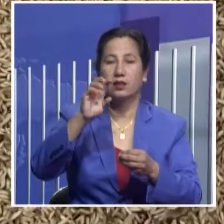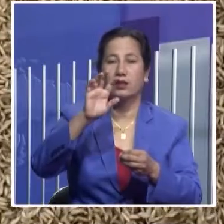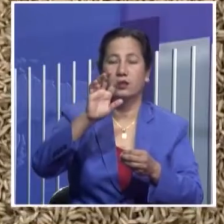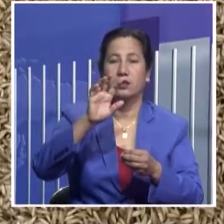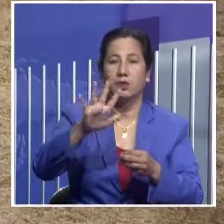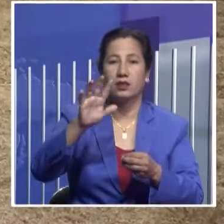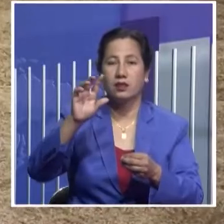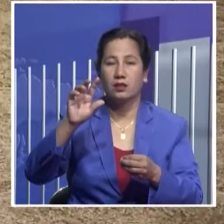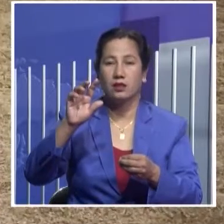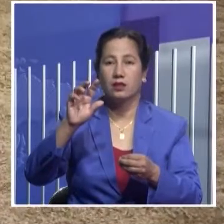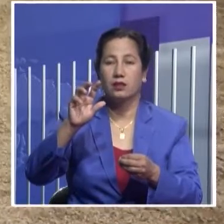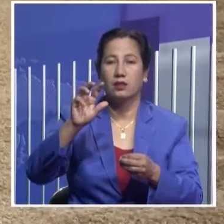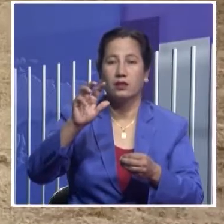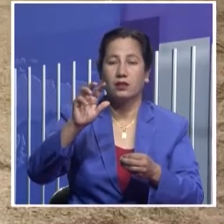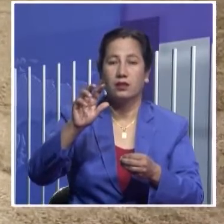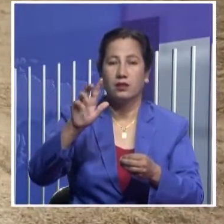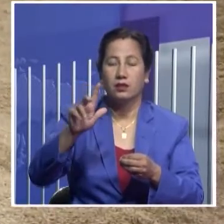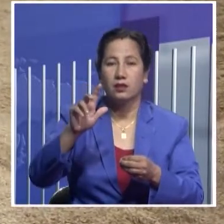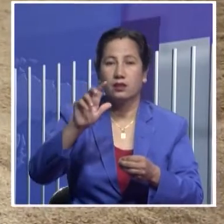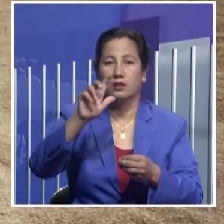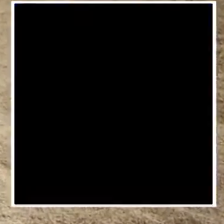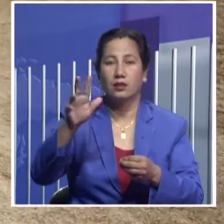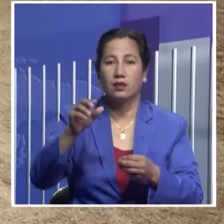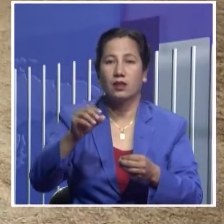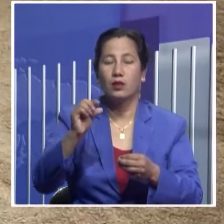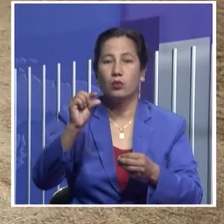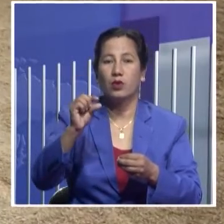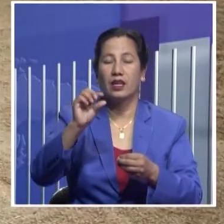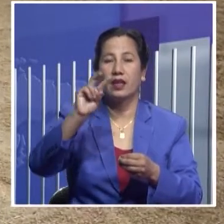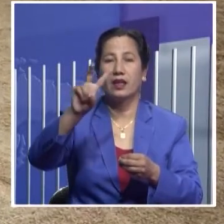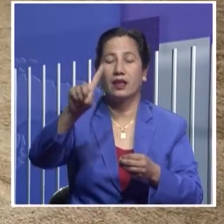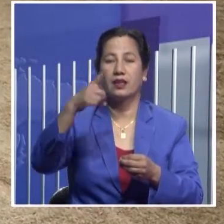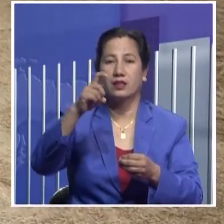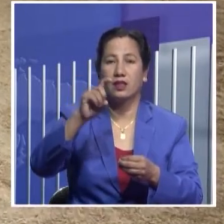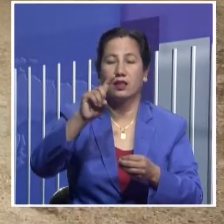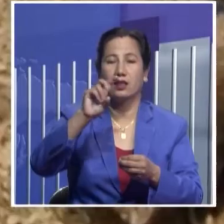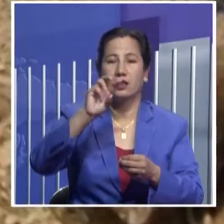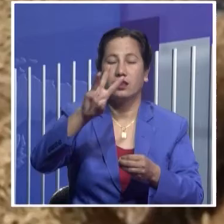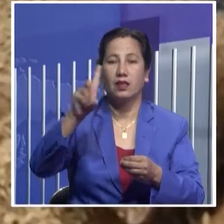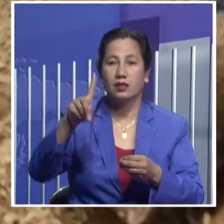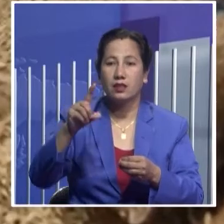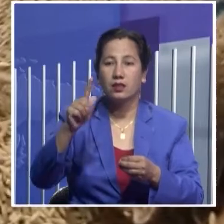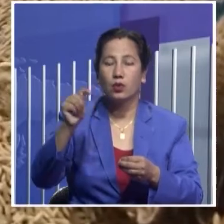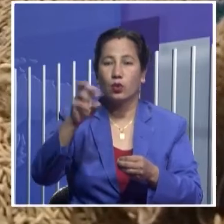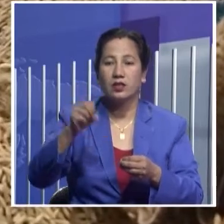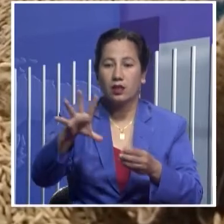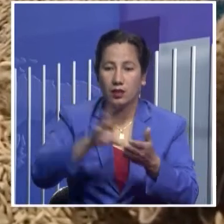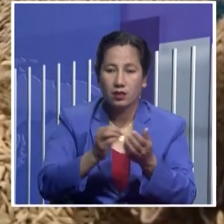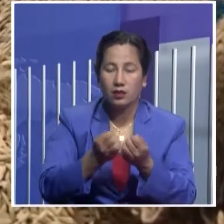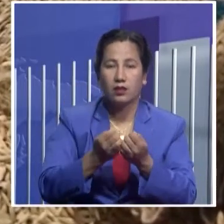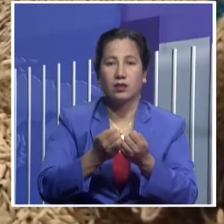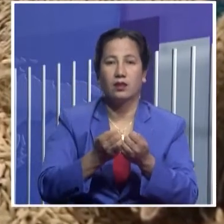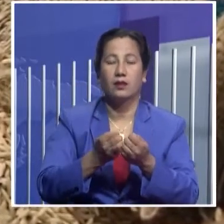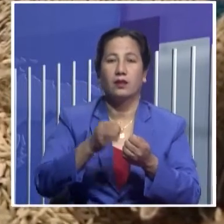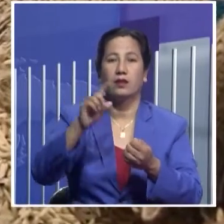मध्यम धान 166 क्विन्टल र मोटा धान 131 क्विन्टल खरिद गरिएको बताउनु भयो। प्रमुख विष्टले दैनिक सरदर 30